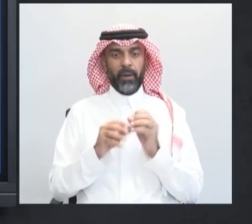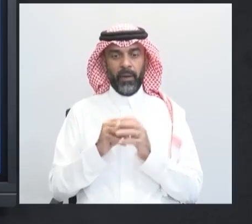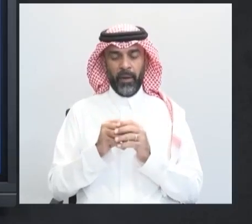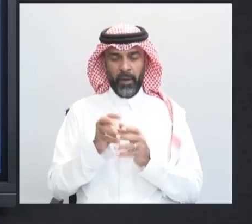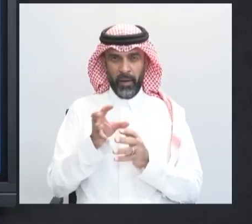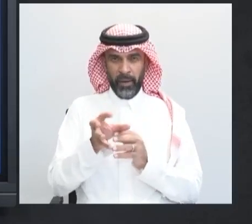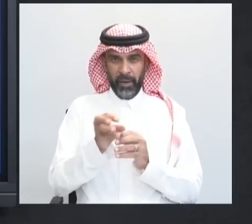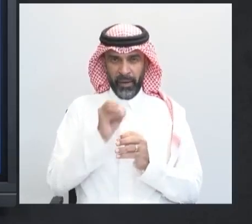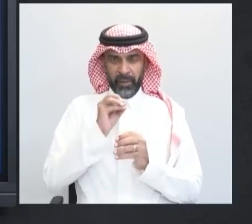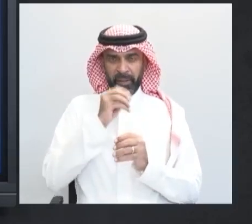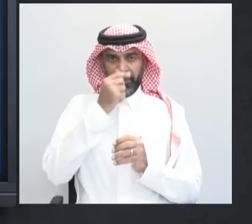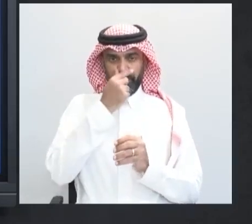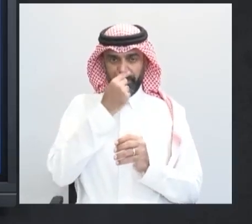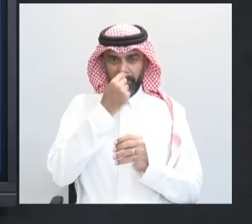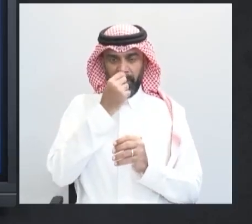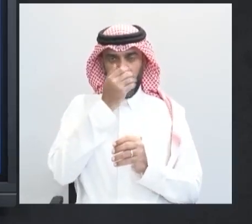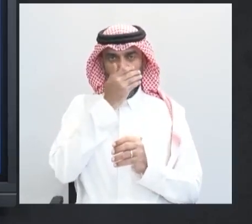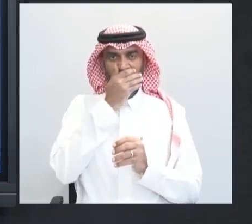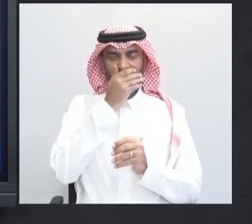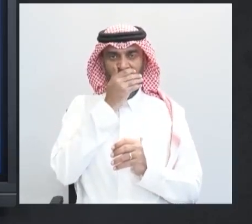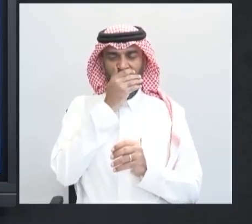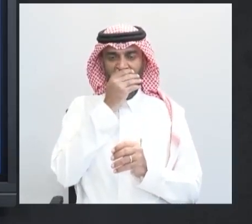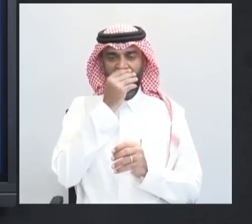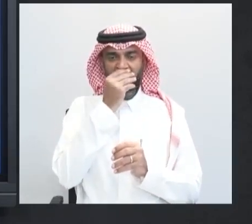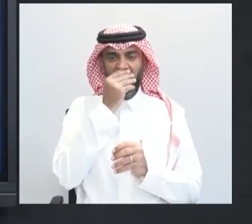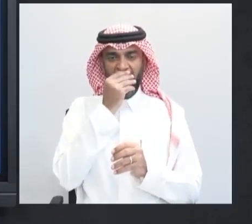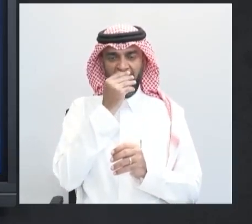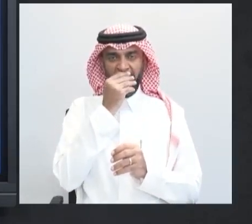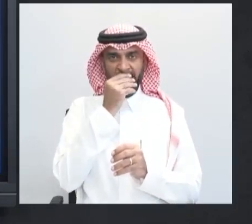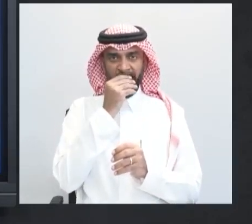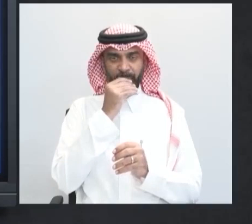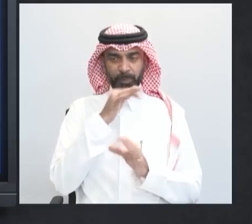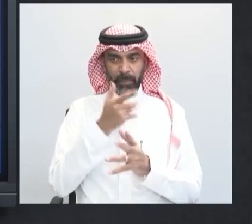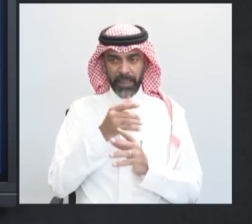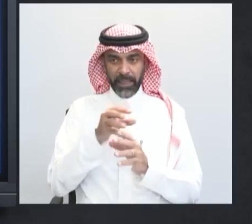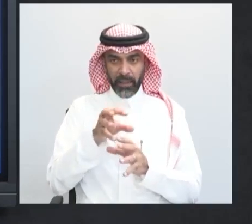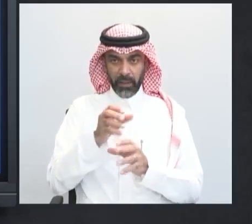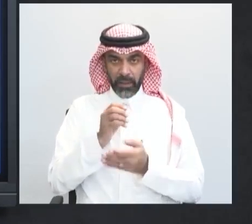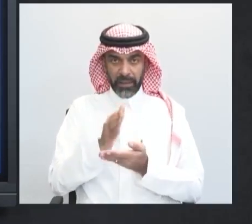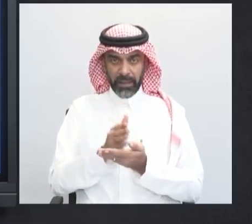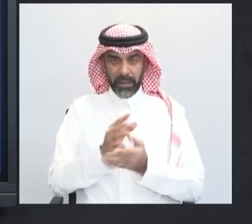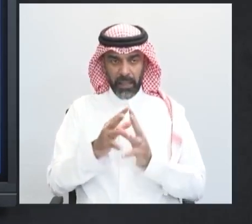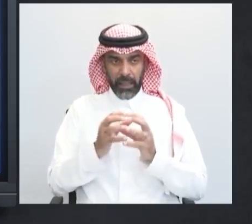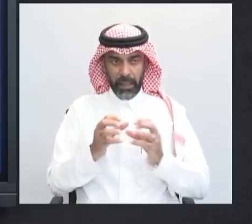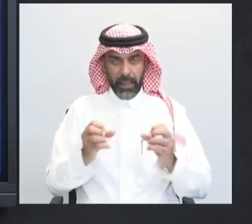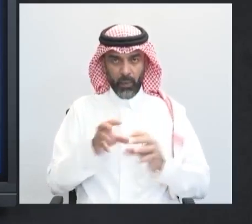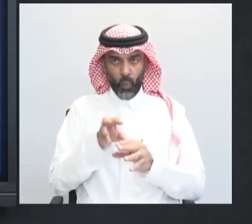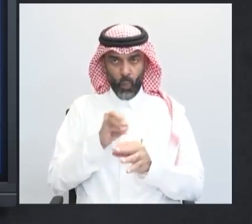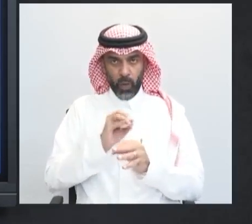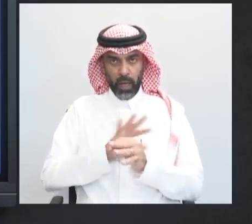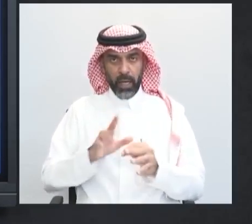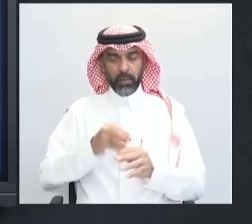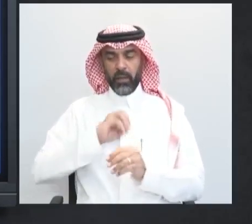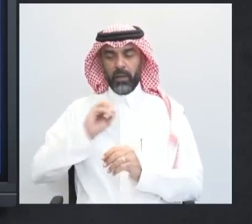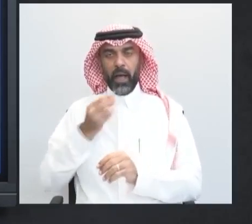امتصاص هذا الطعام ينقل عبر الجهاز الدوري الى جميع الخلايا او جميع خلايا الانسجه لتستفيد منها